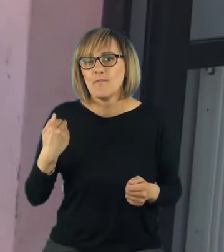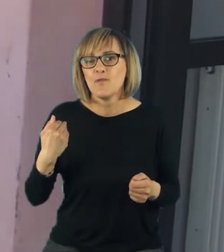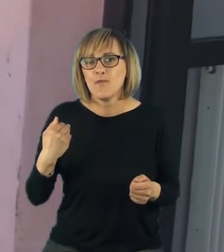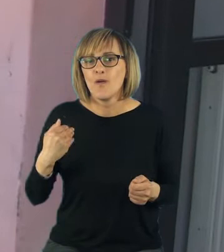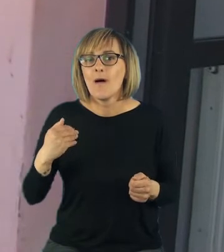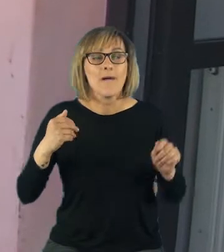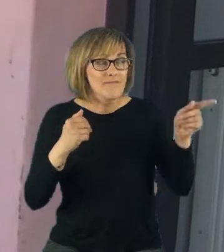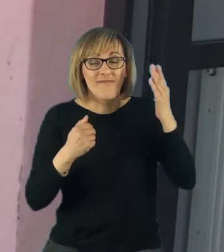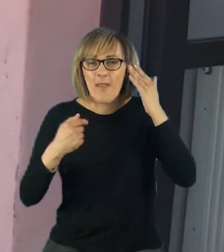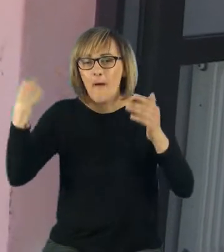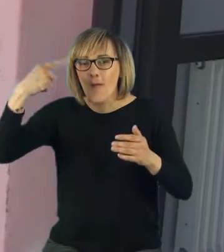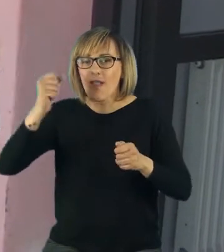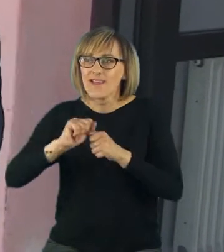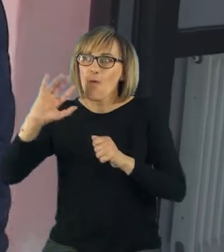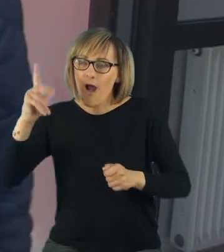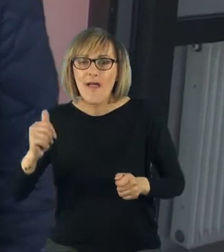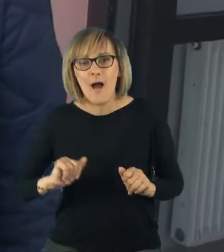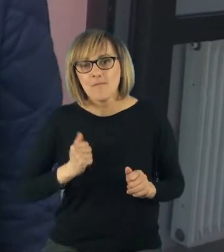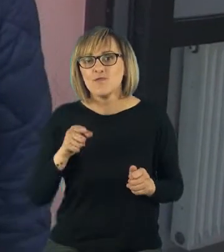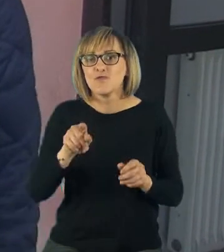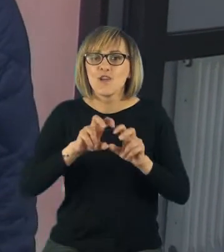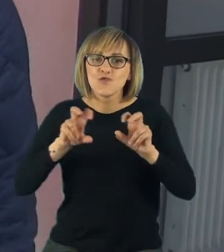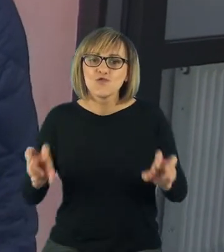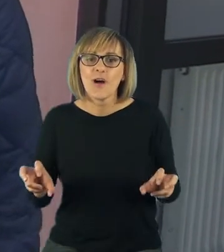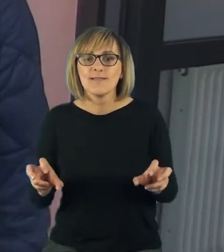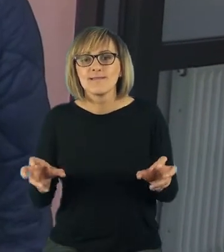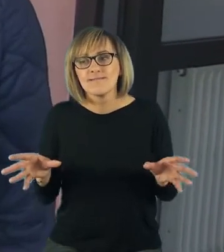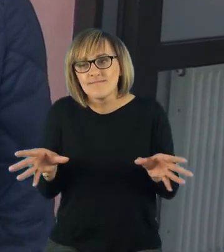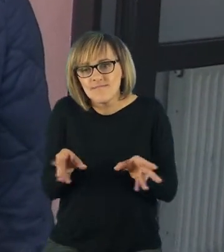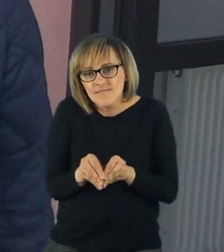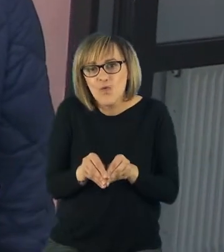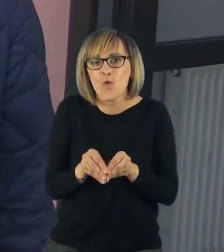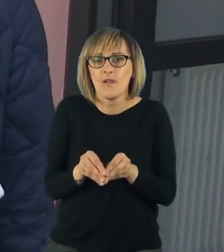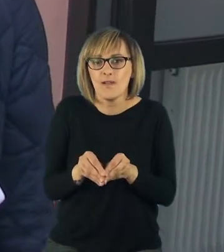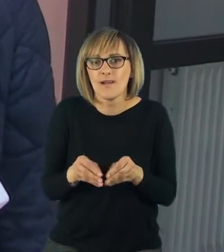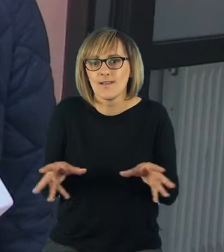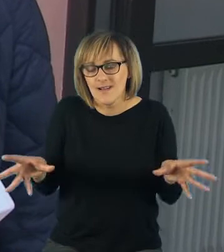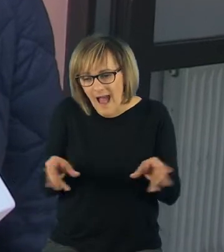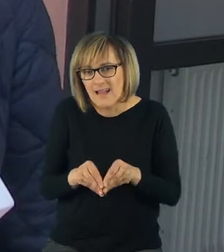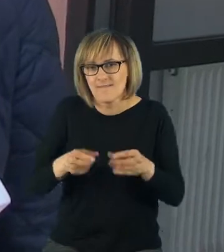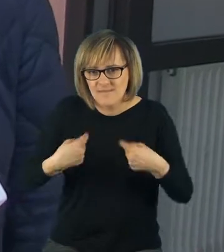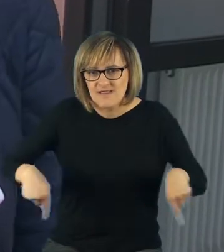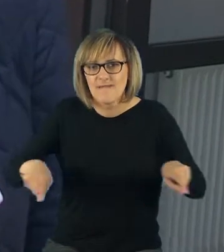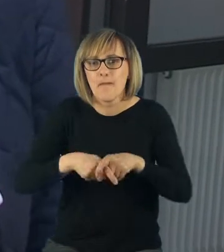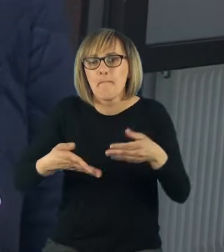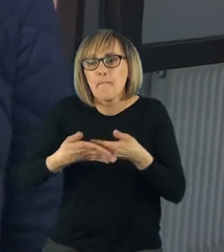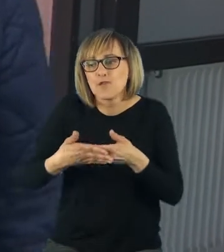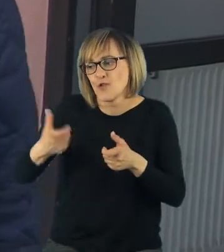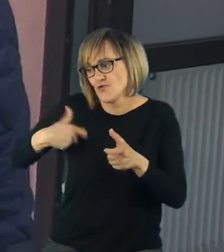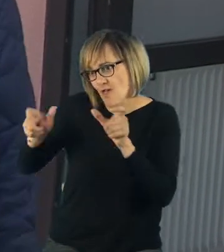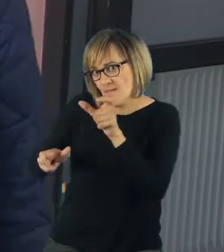pogoda jest sprzyjająca, więc żeby to też był taki czas, żebyśmy no byli jednak bardzo blisko